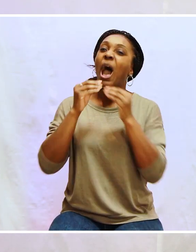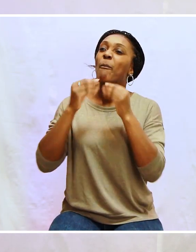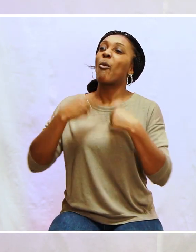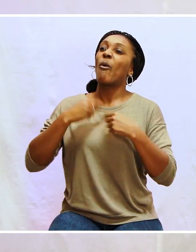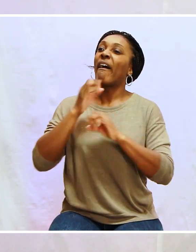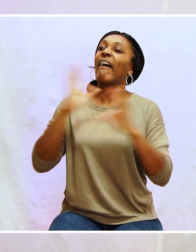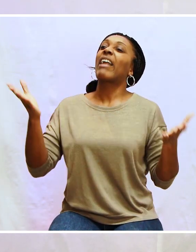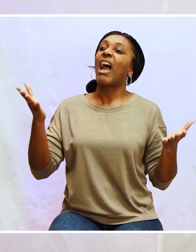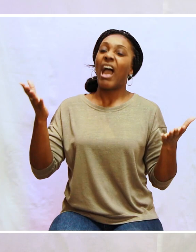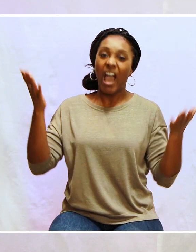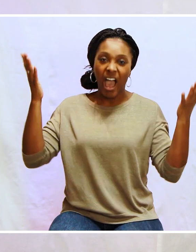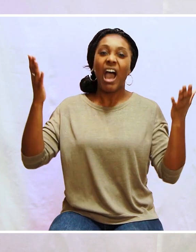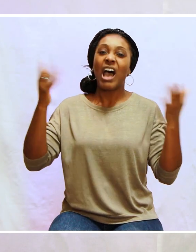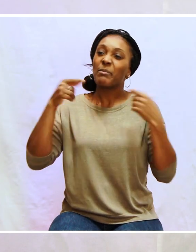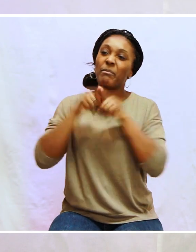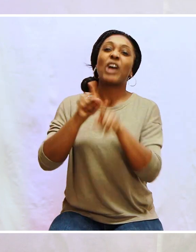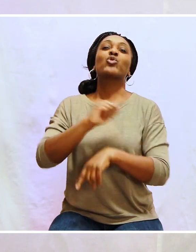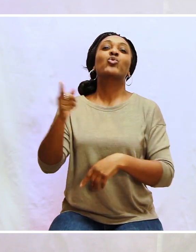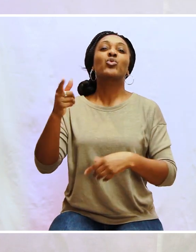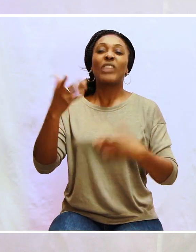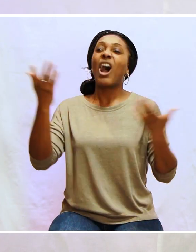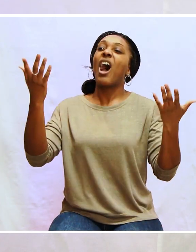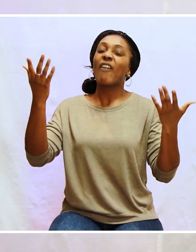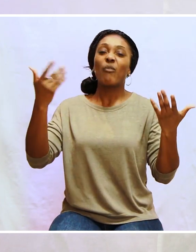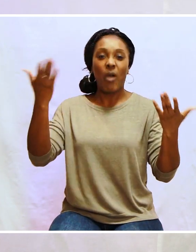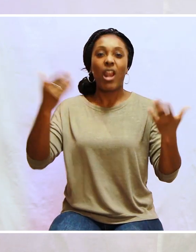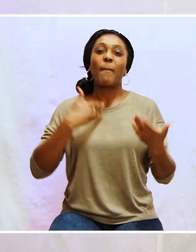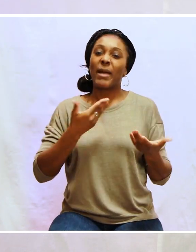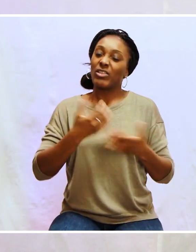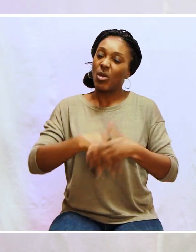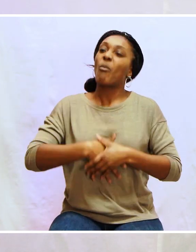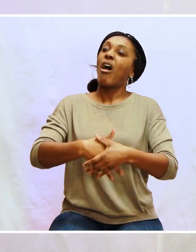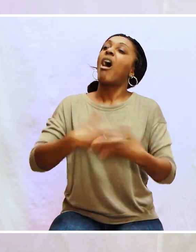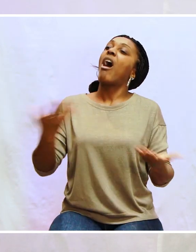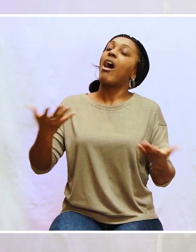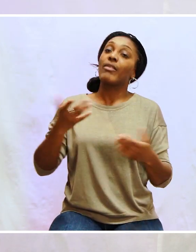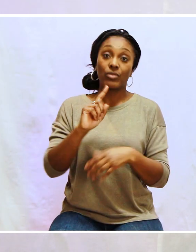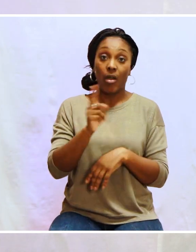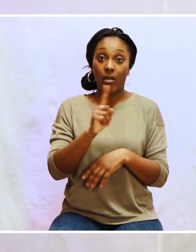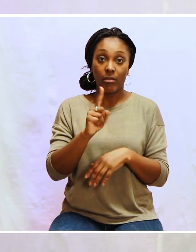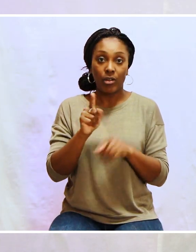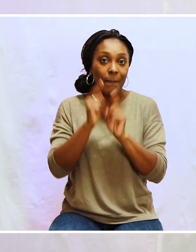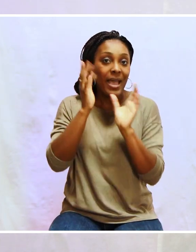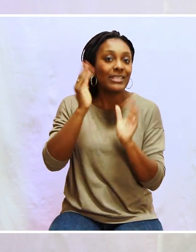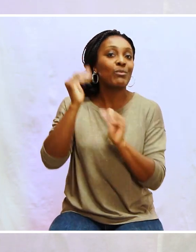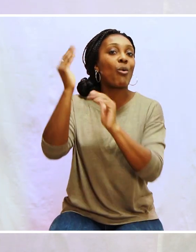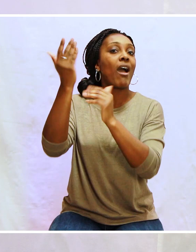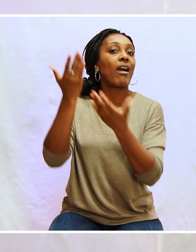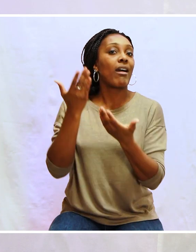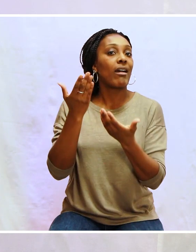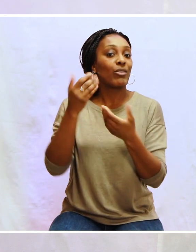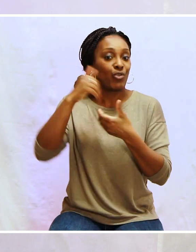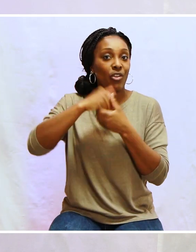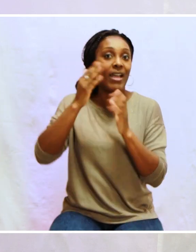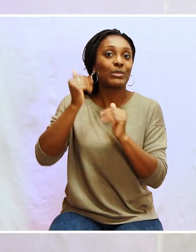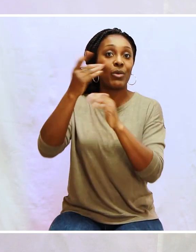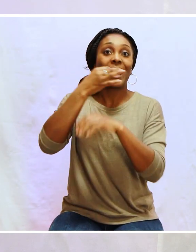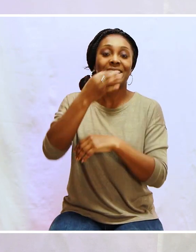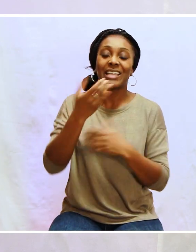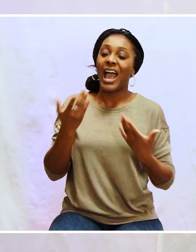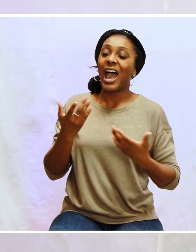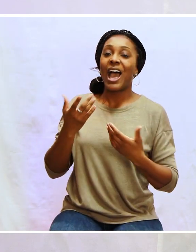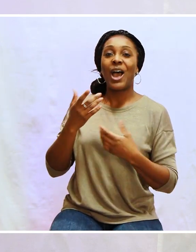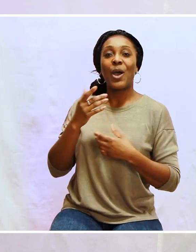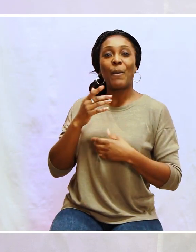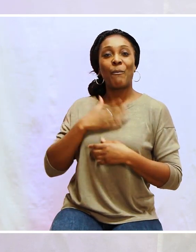moment dans ma famille, cette injustice que je vis avec mon mari. Non, pas du tout. On voit qu'il y a une marque d'espoir parce que derrière, elle dit eh bien Ruben,